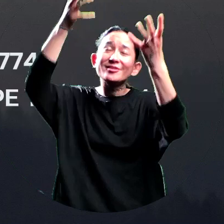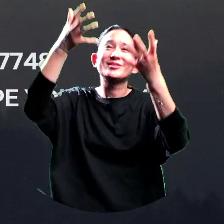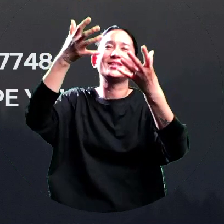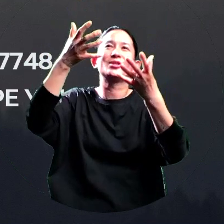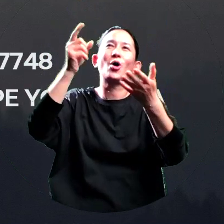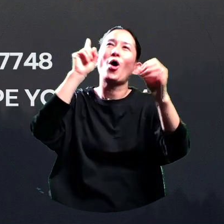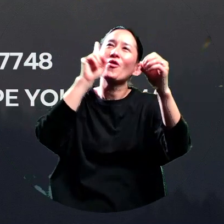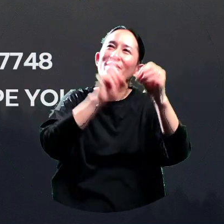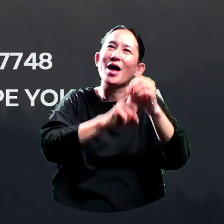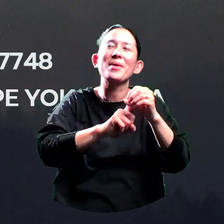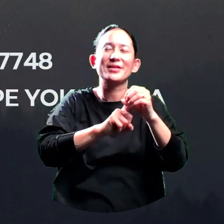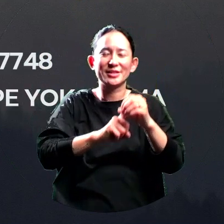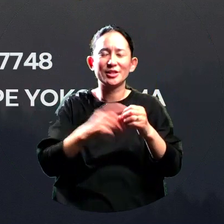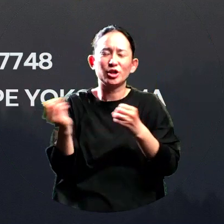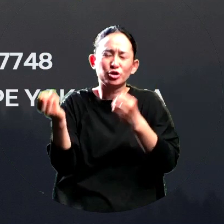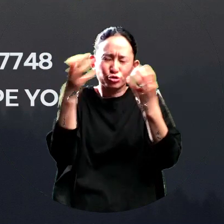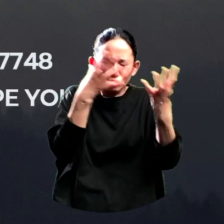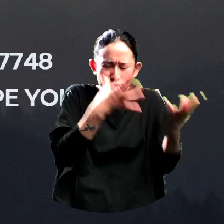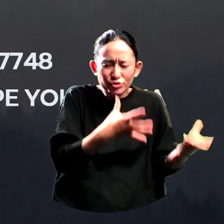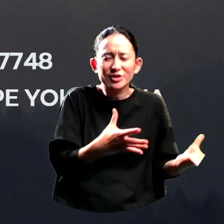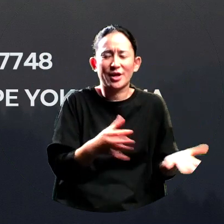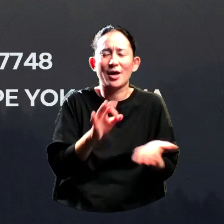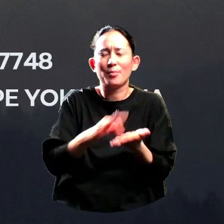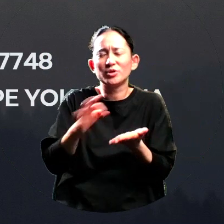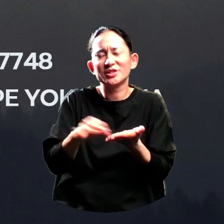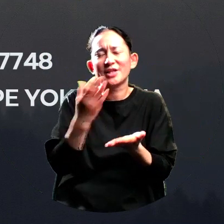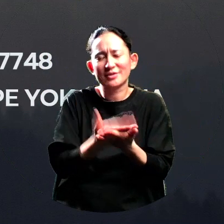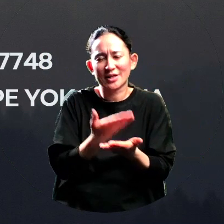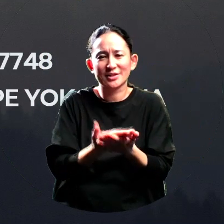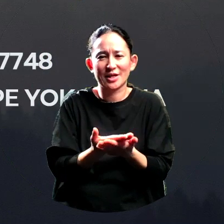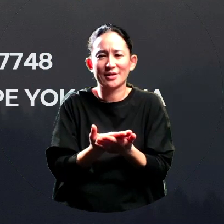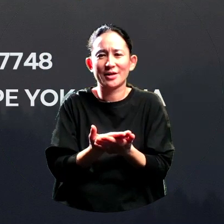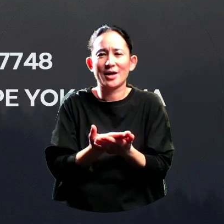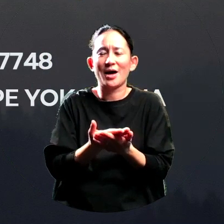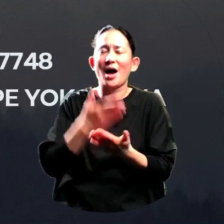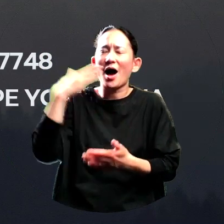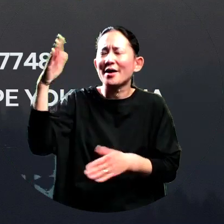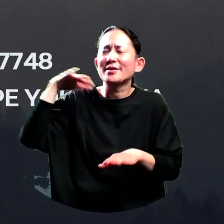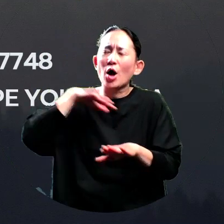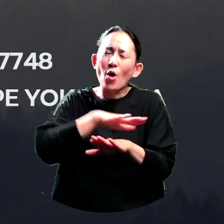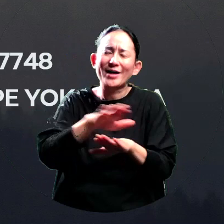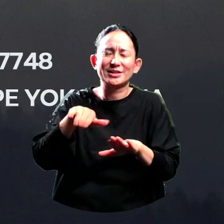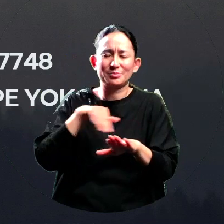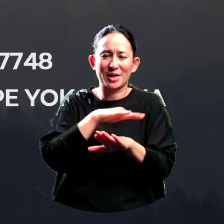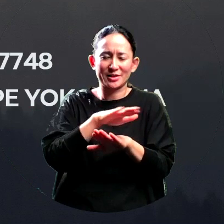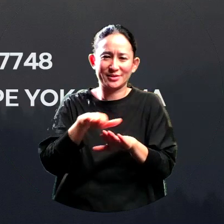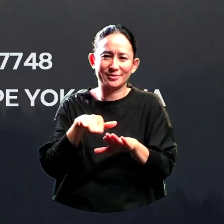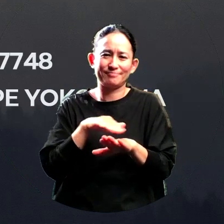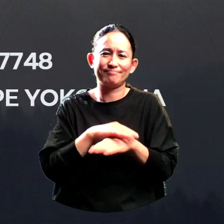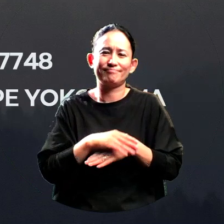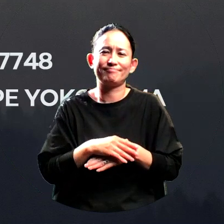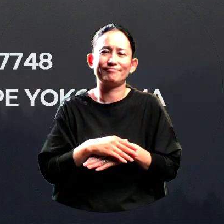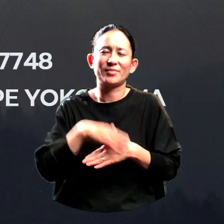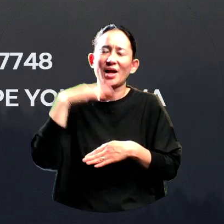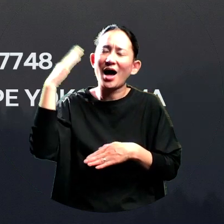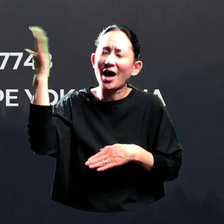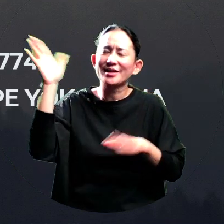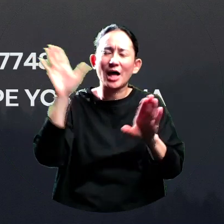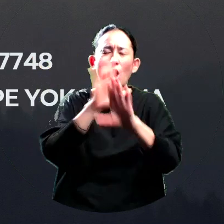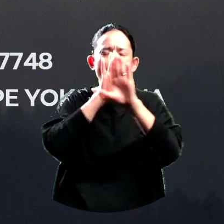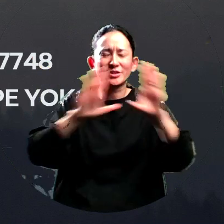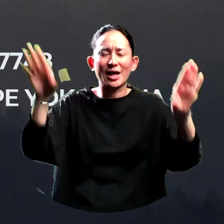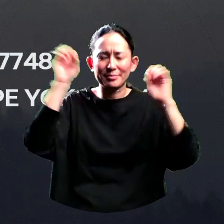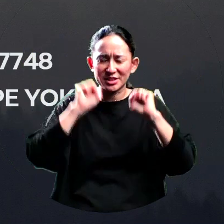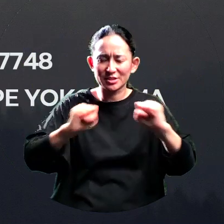祝福して用いてください。 We love you and praise you, Jesus. Yes, あなたを愛しています。あなたを賛美